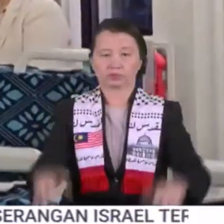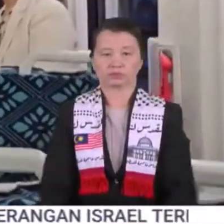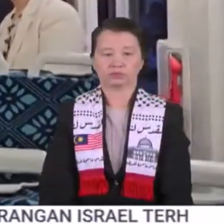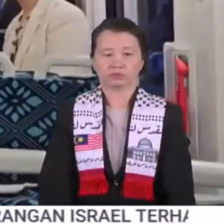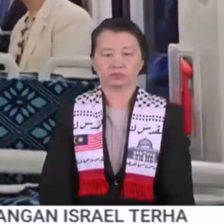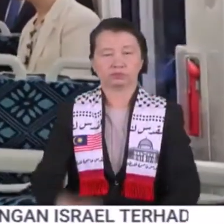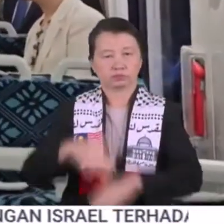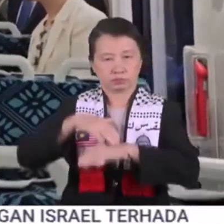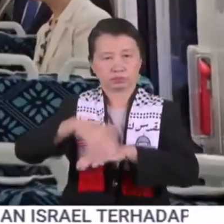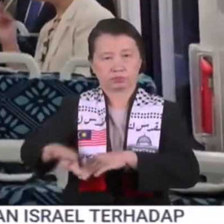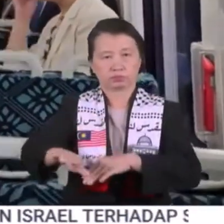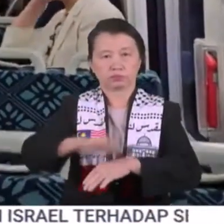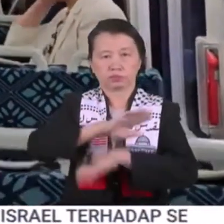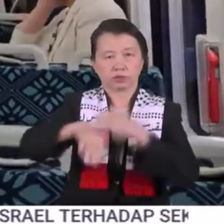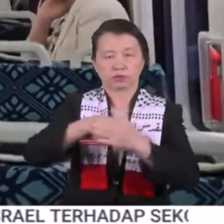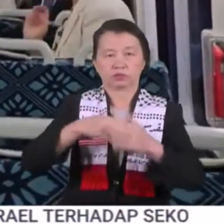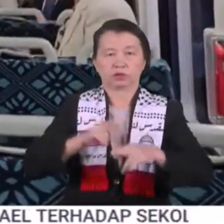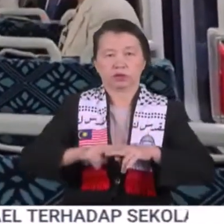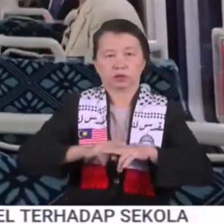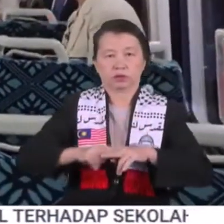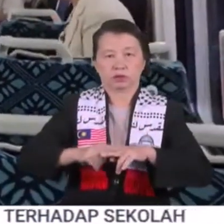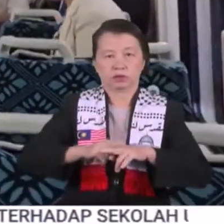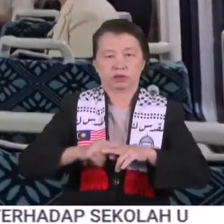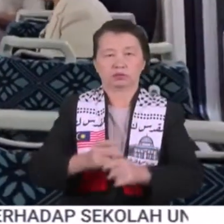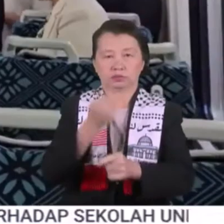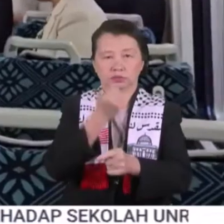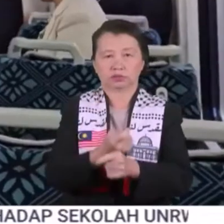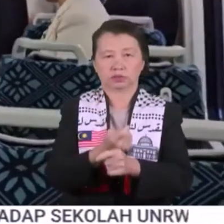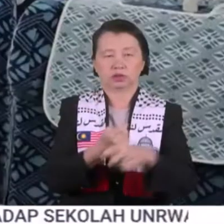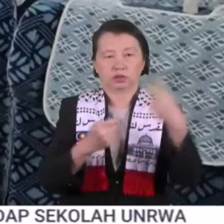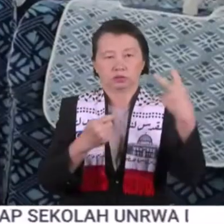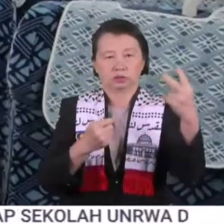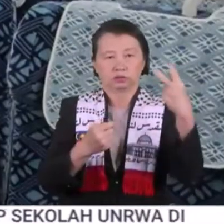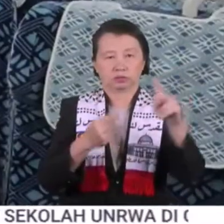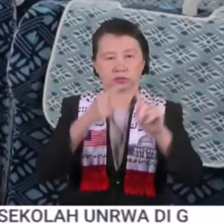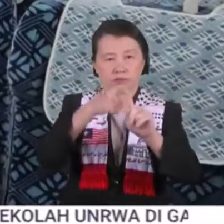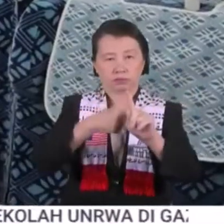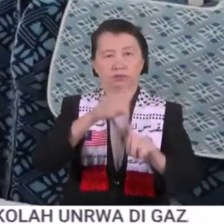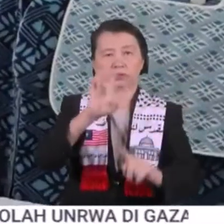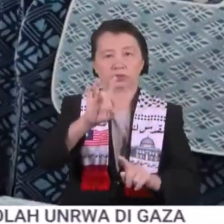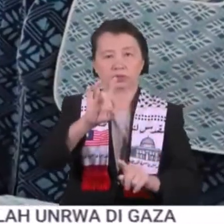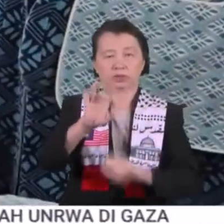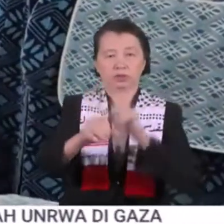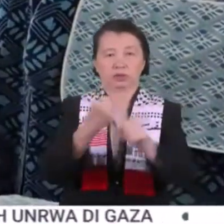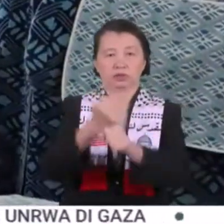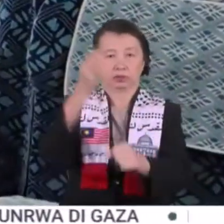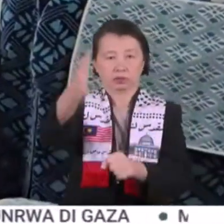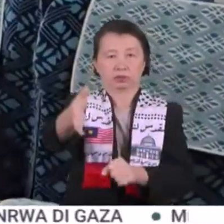Penghantaran untuk semua kereta api tersebut ditetapkan pada 12 Ogos tahun depan.